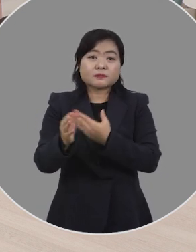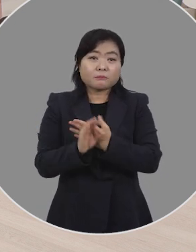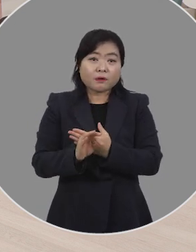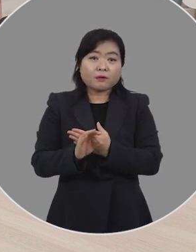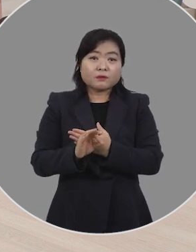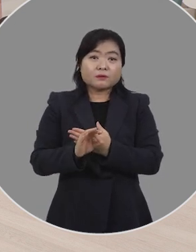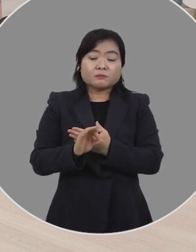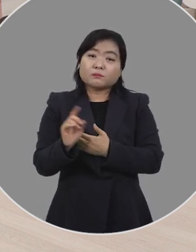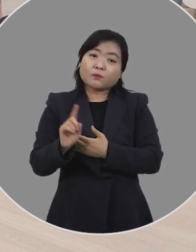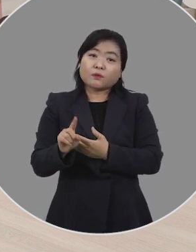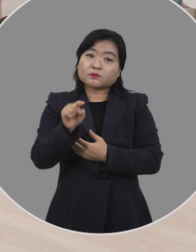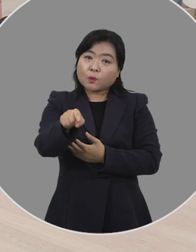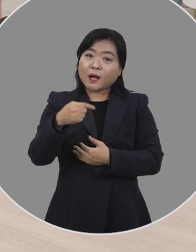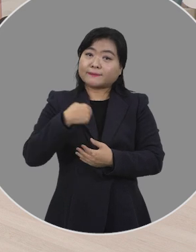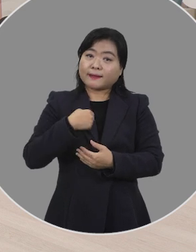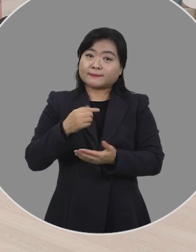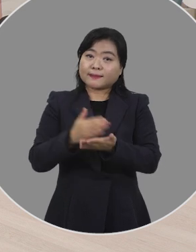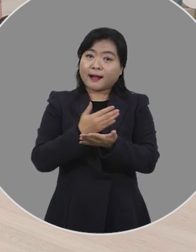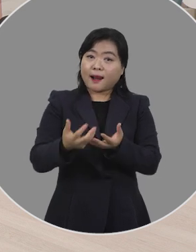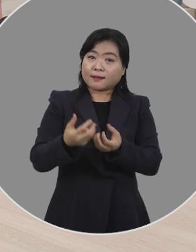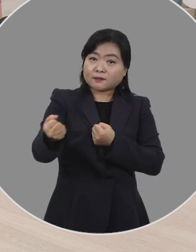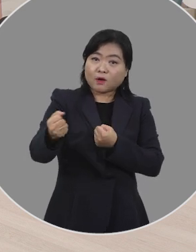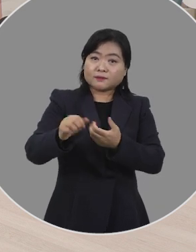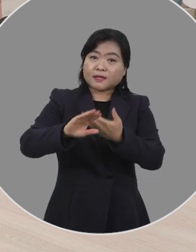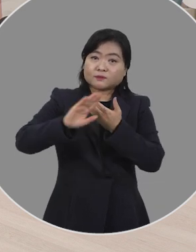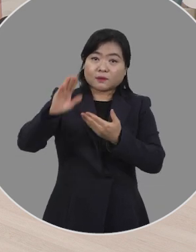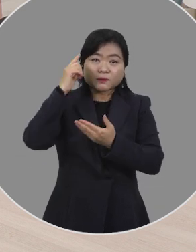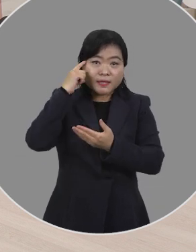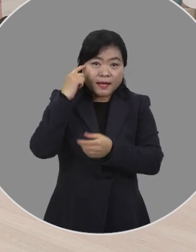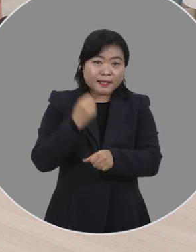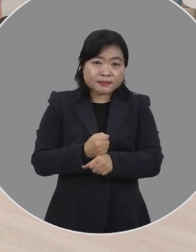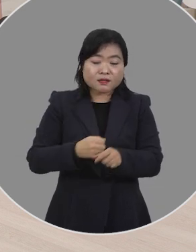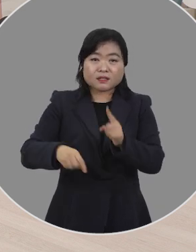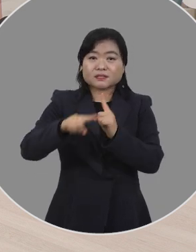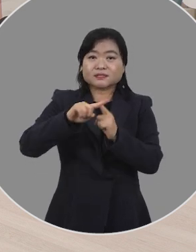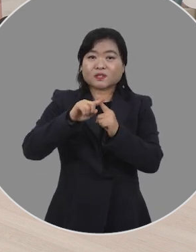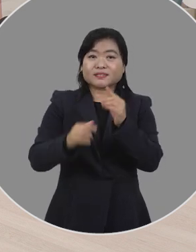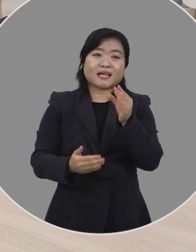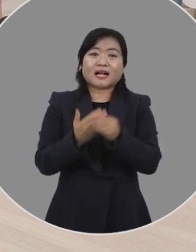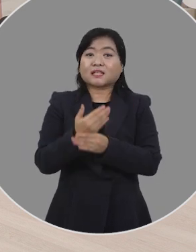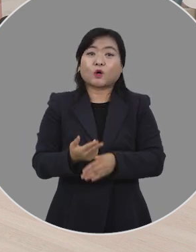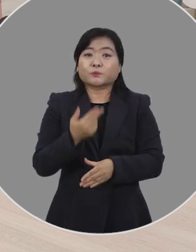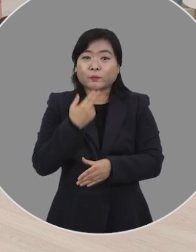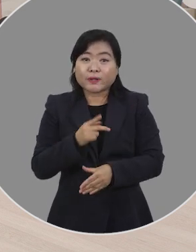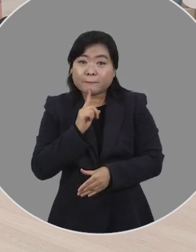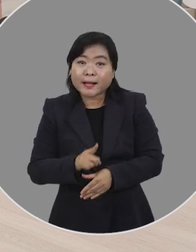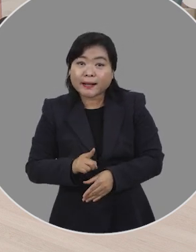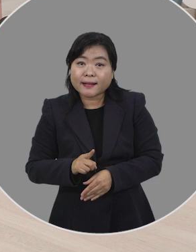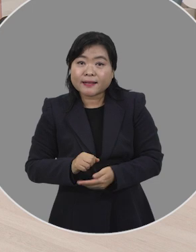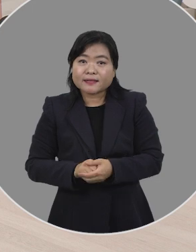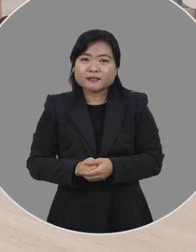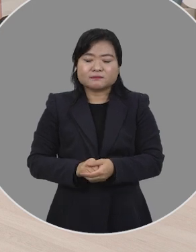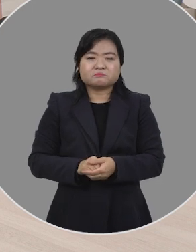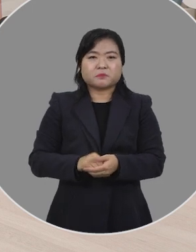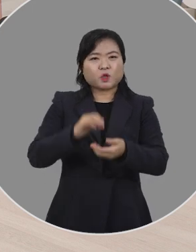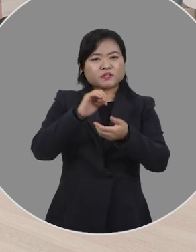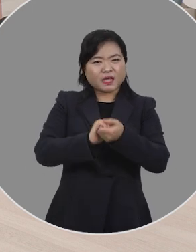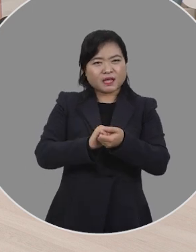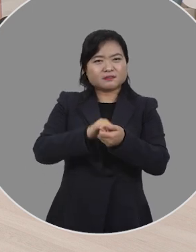드리자면은 사실 그 너와 나를 갈라서 다르다고 생각해서 긍정적인 사건은 없었다.